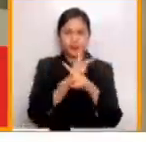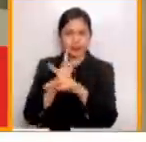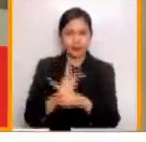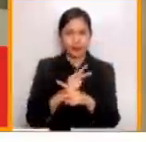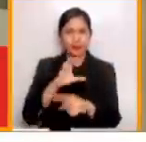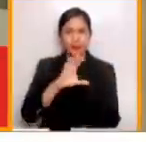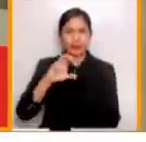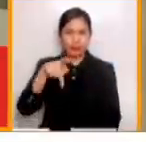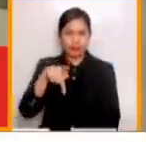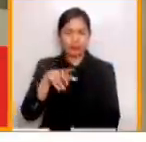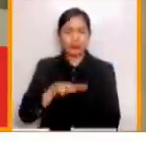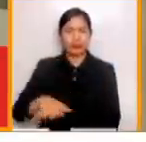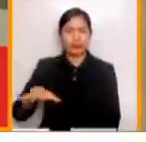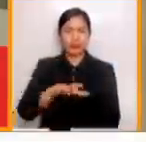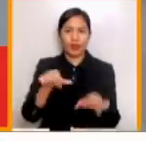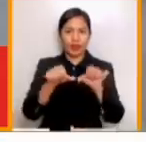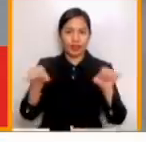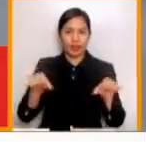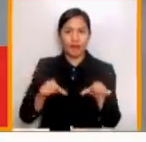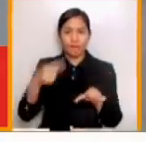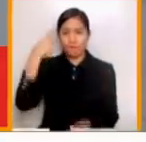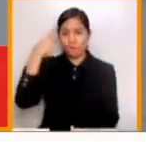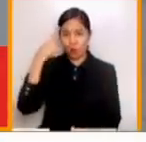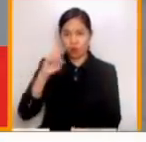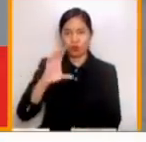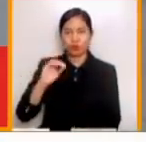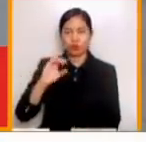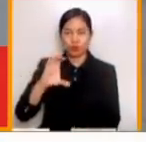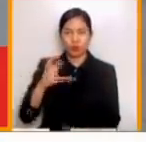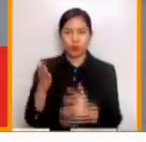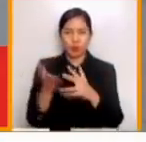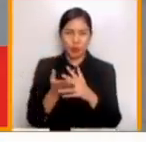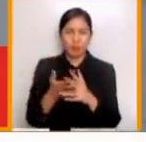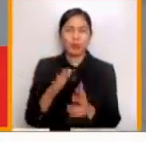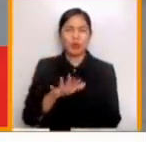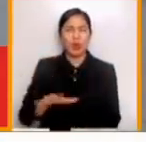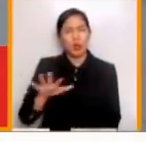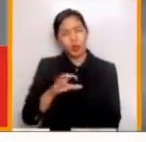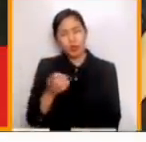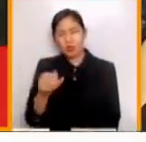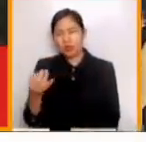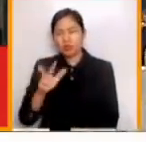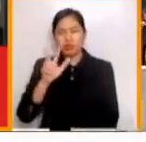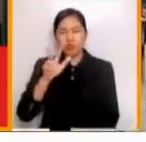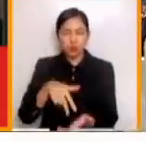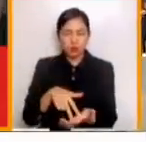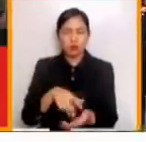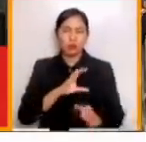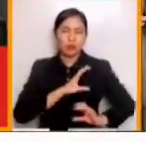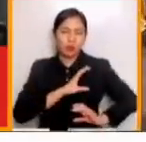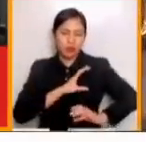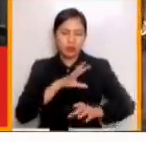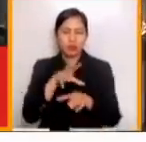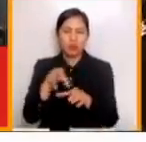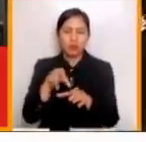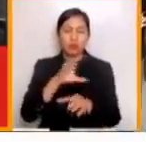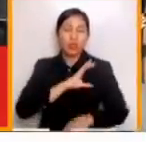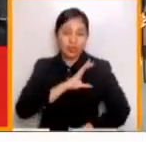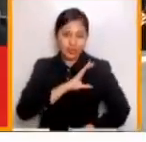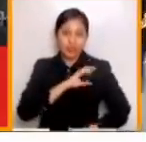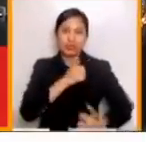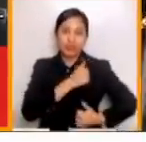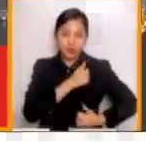COC filing. Nasa 3,000 pulis ang ipapakalat kabilang ng mga sundalo, Coast Guard at BFP. Kahapon nagsagawa